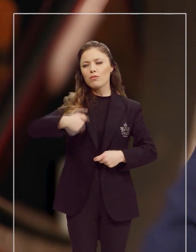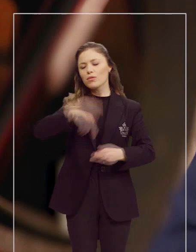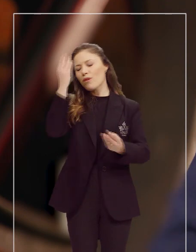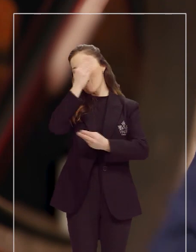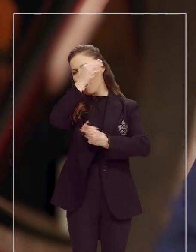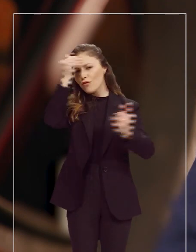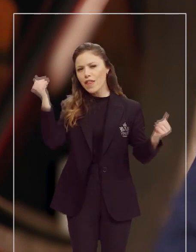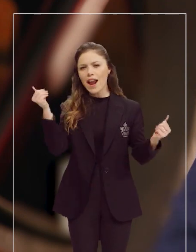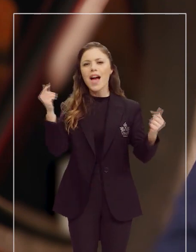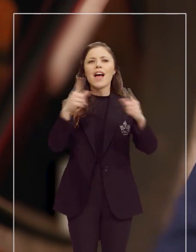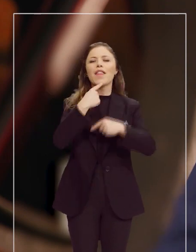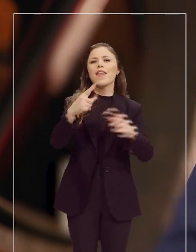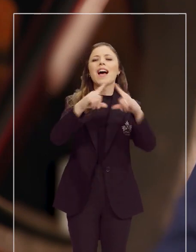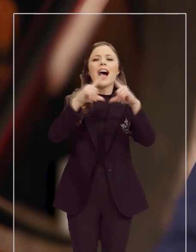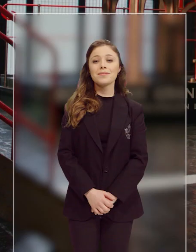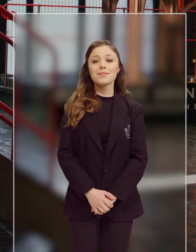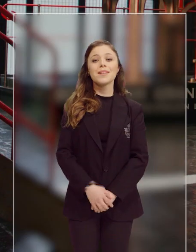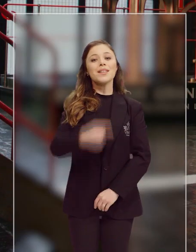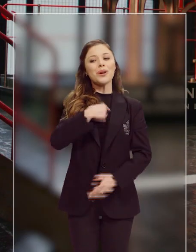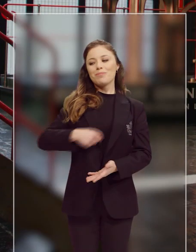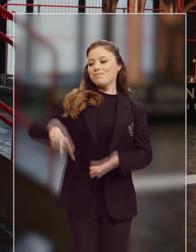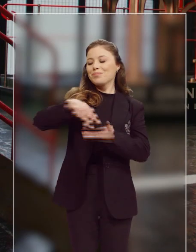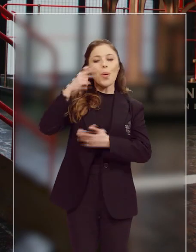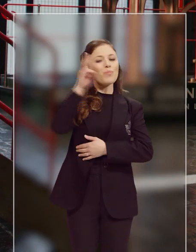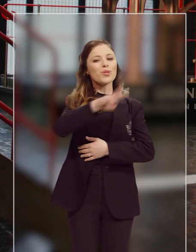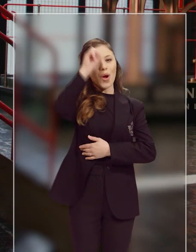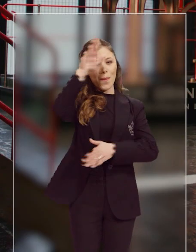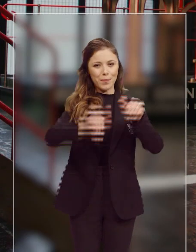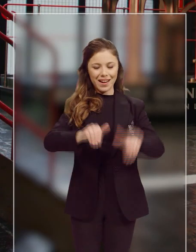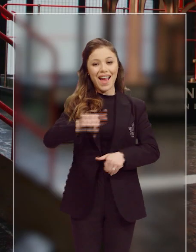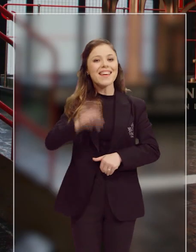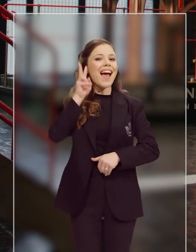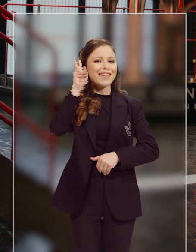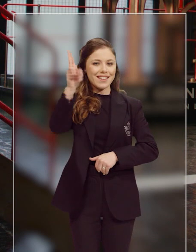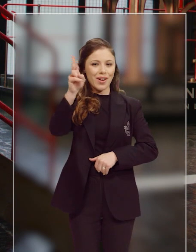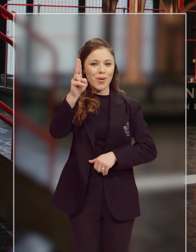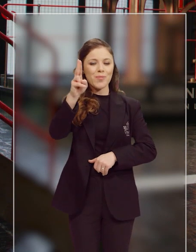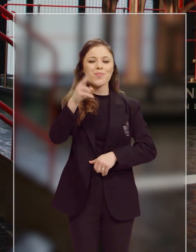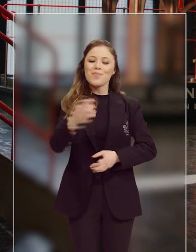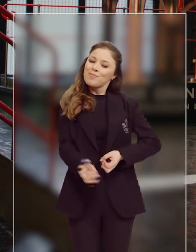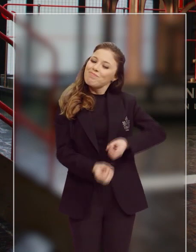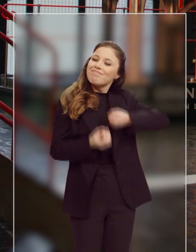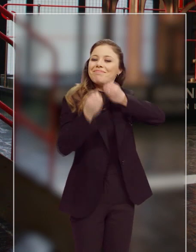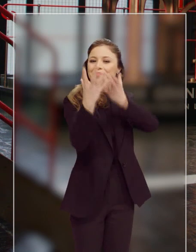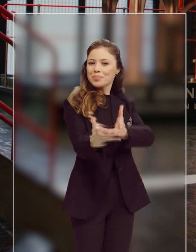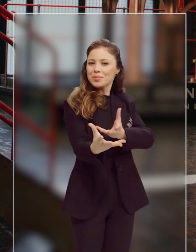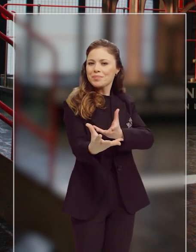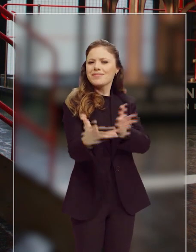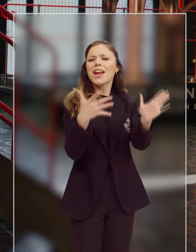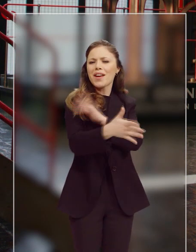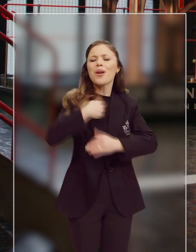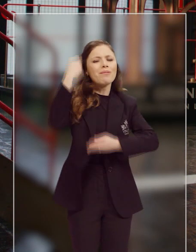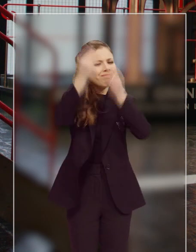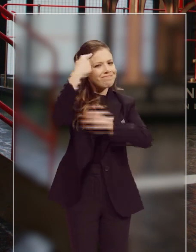castellà, asturià i gallec per demanar que l'Estat faci més pressió a Brussel·les per a l'autorització del Pla de